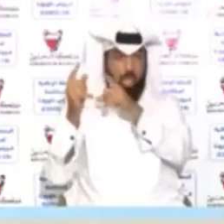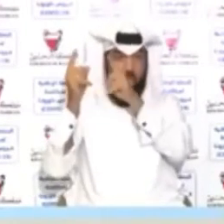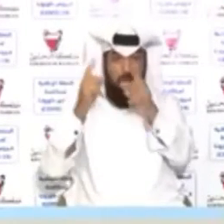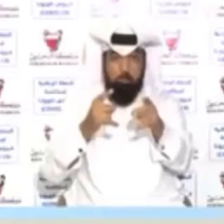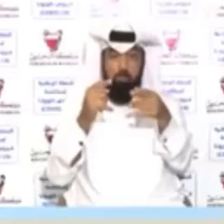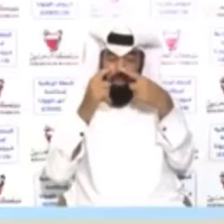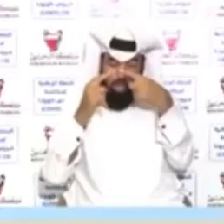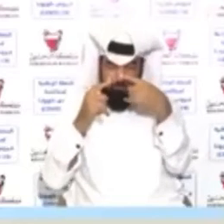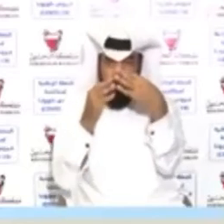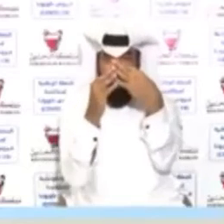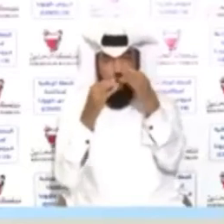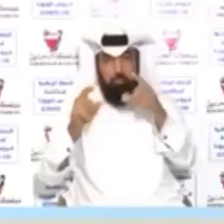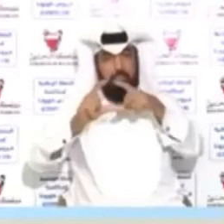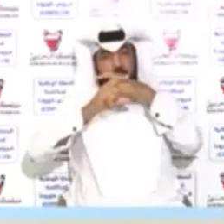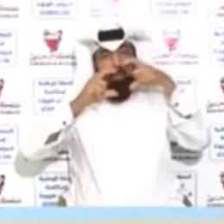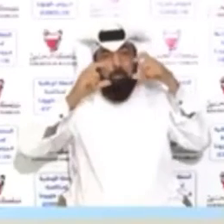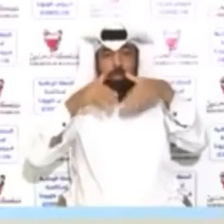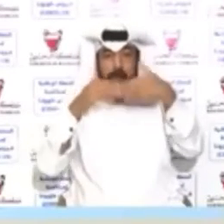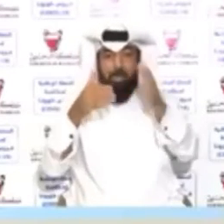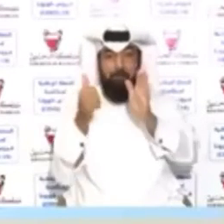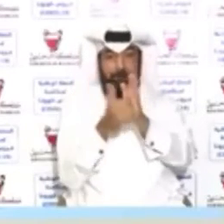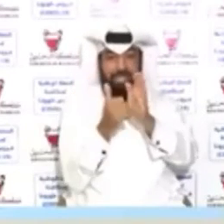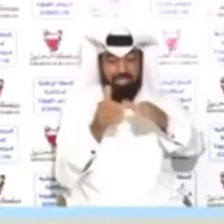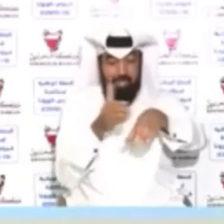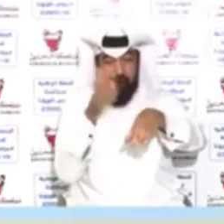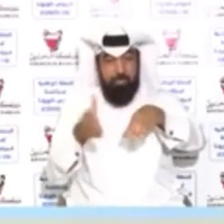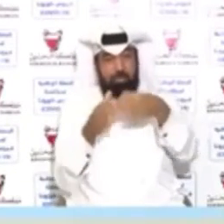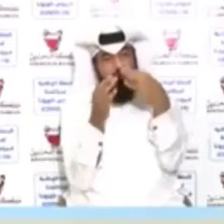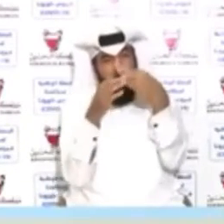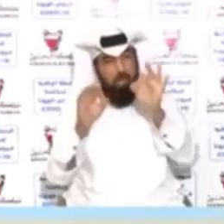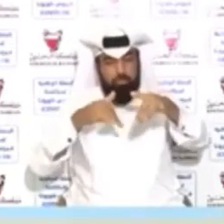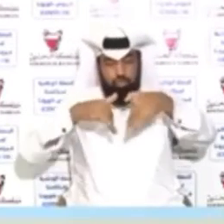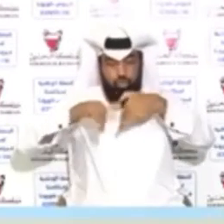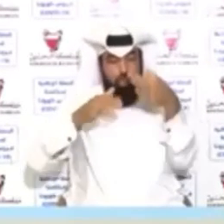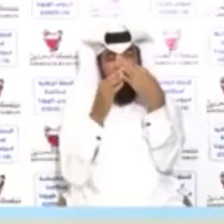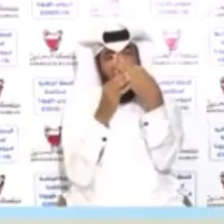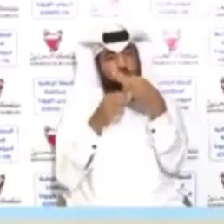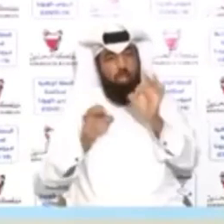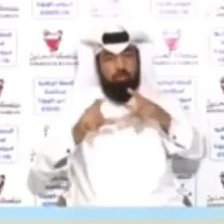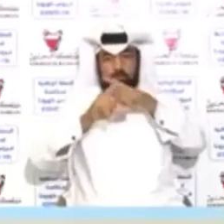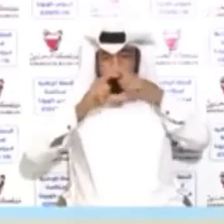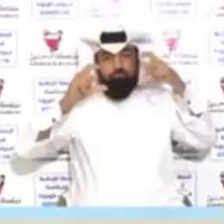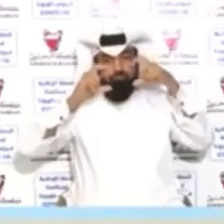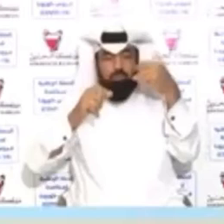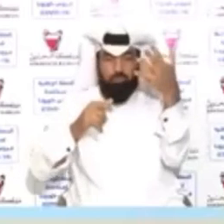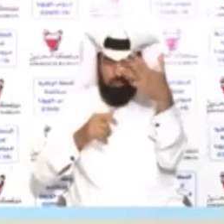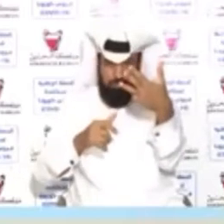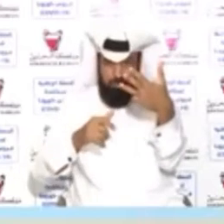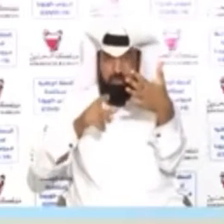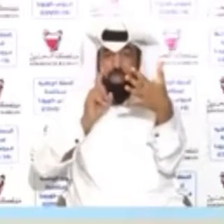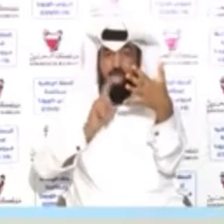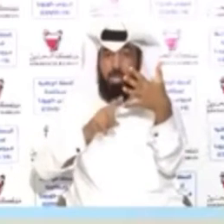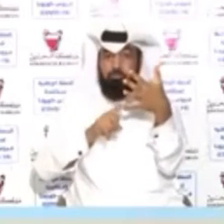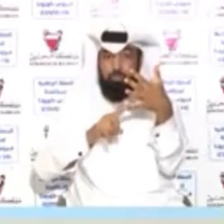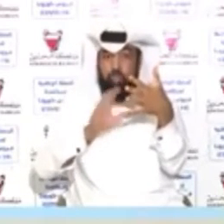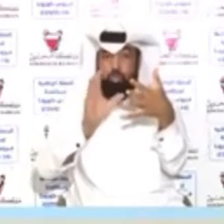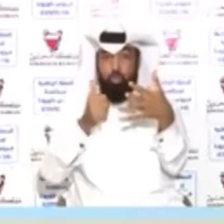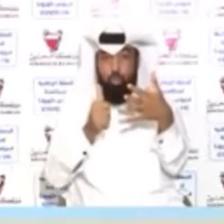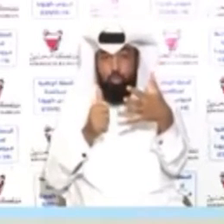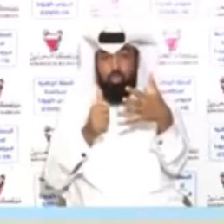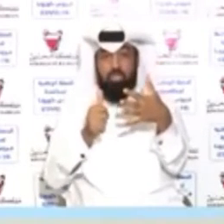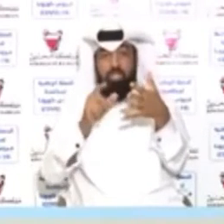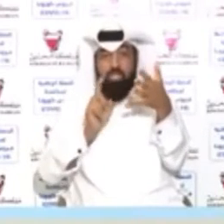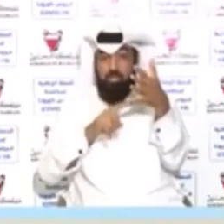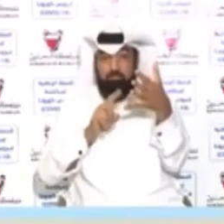الكمامات خارج المنزل في كل الأماكن والأوقات، وكذلك رفع الطاقة الاستيعابية اللي احنا نذكرها دائما في